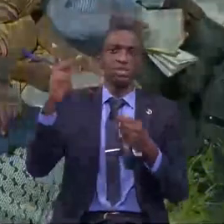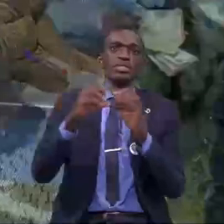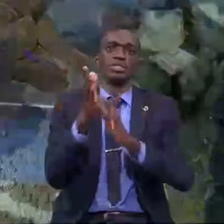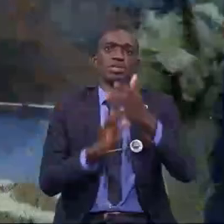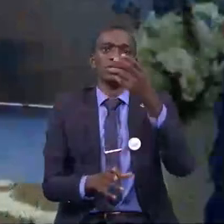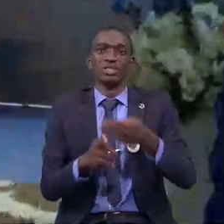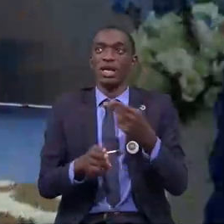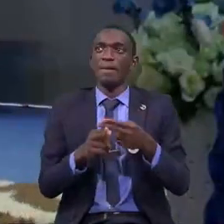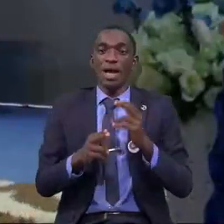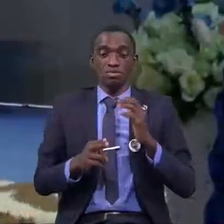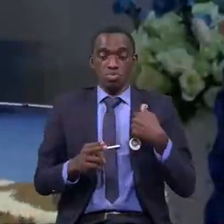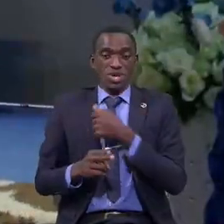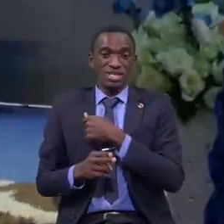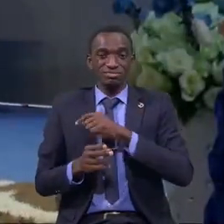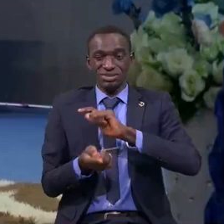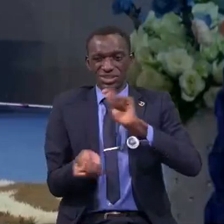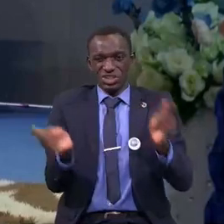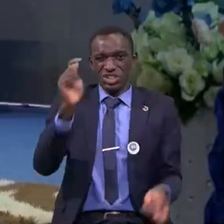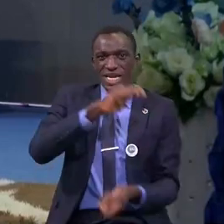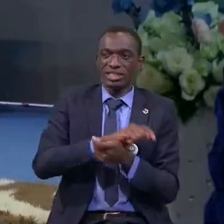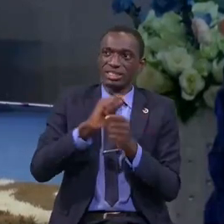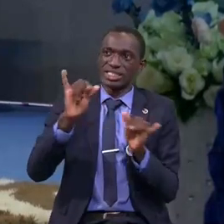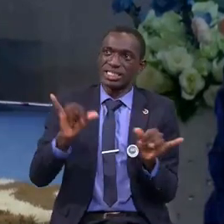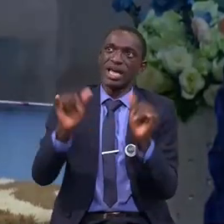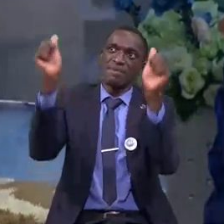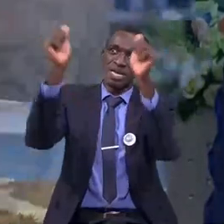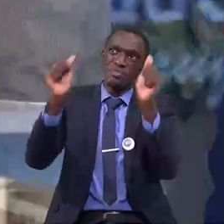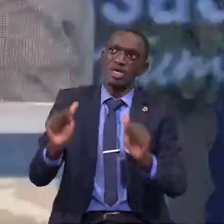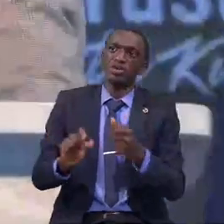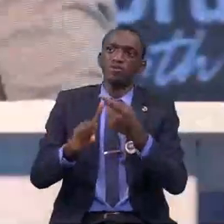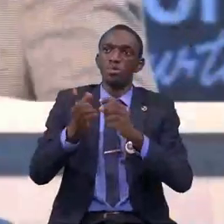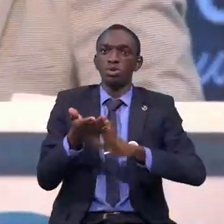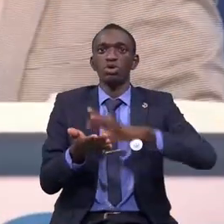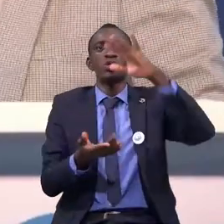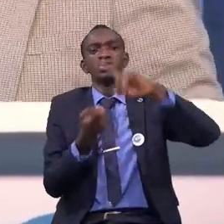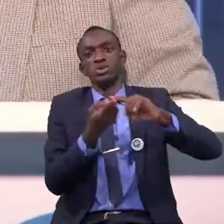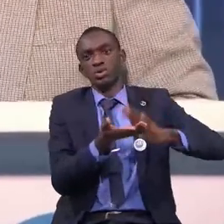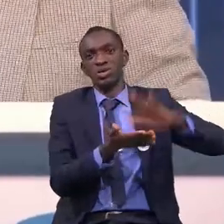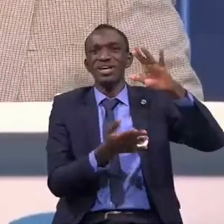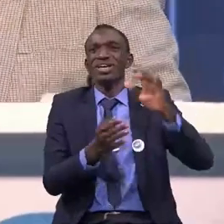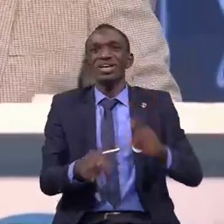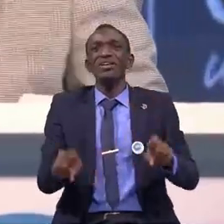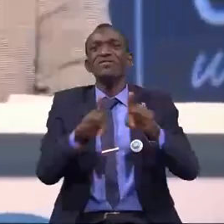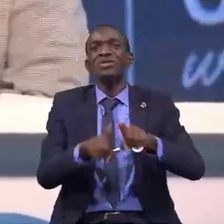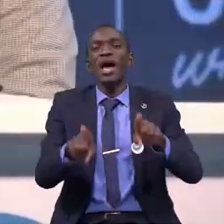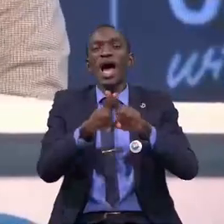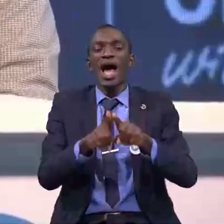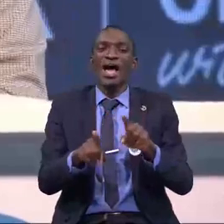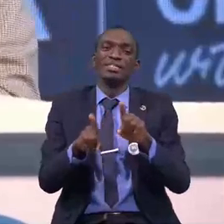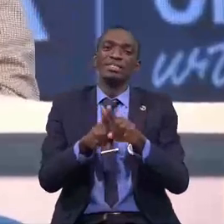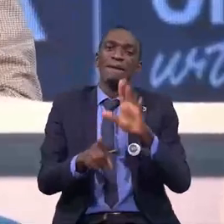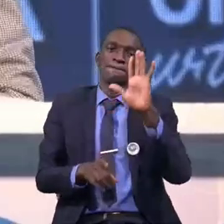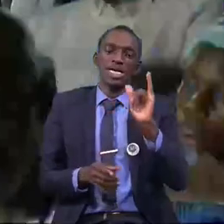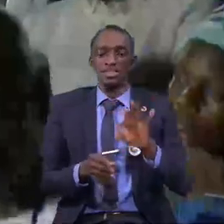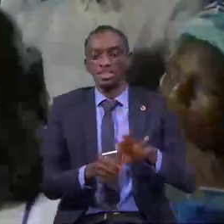« Nous tous qui le visage découvert,